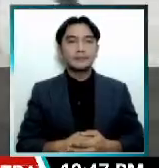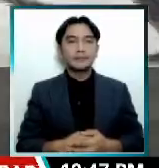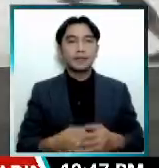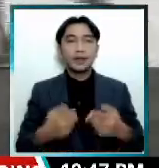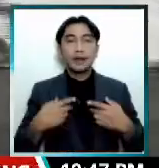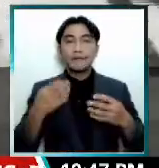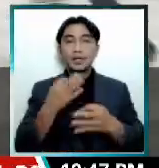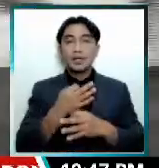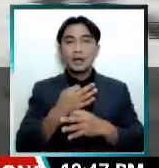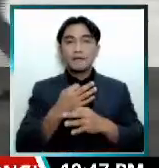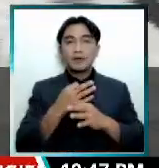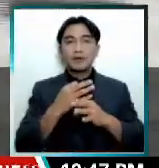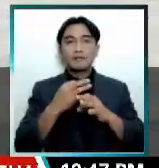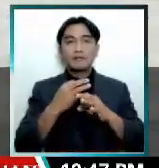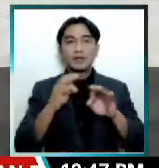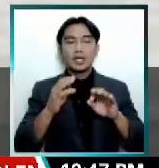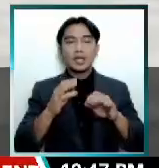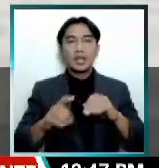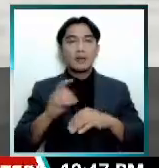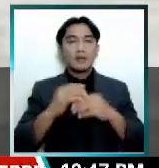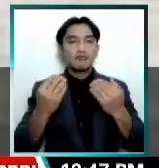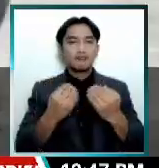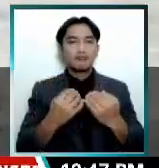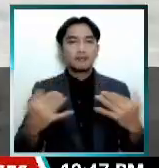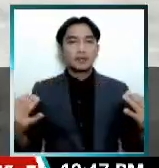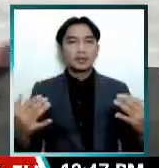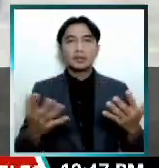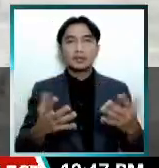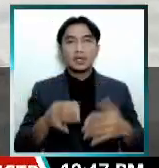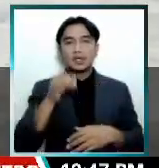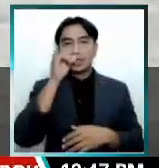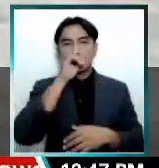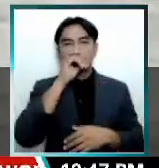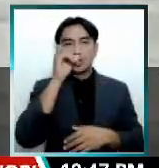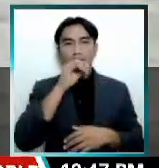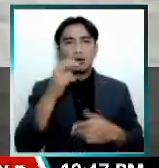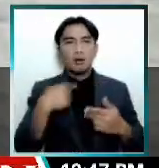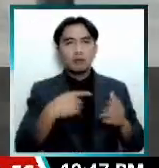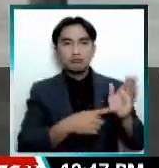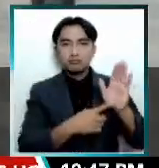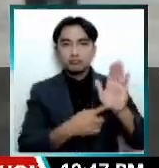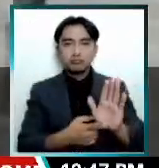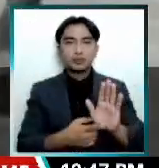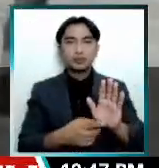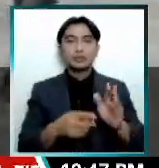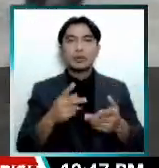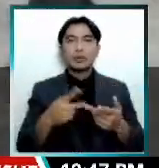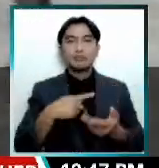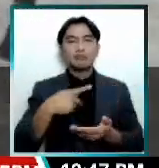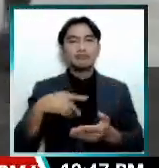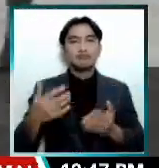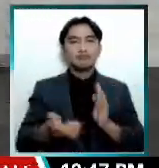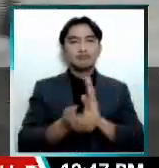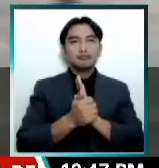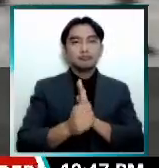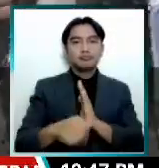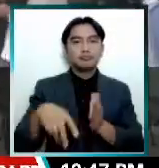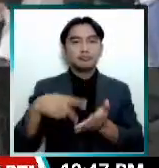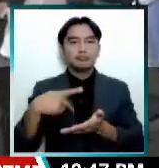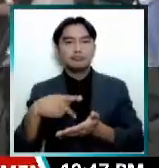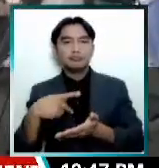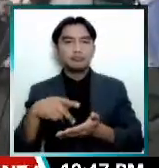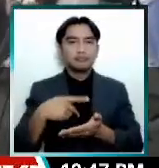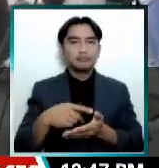opening salvo ng Dinagyang Festival sa Iloilo. Nagpakitang gilas sa pagtatanghal ang mga kasaling tribo sa